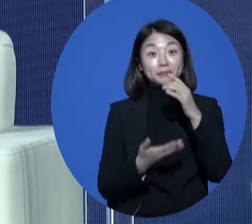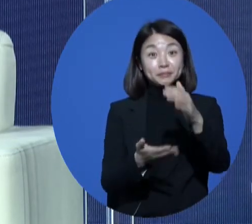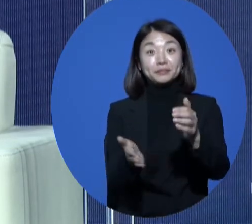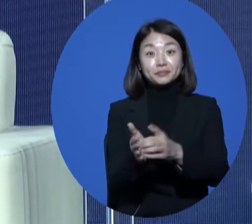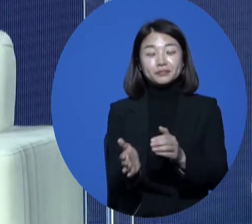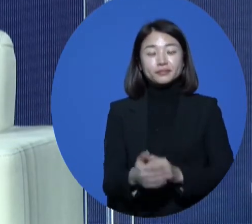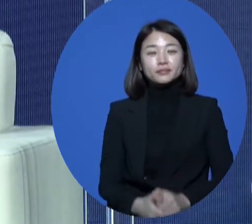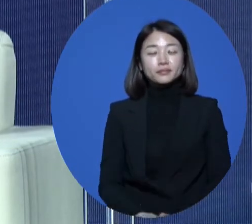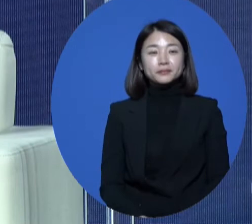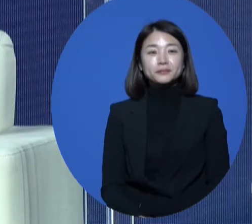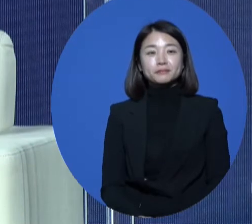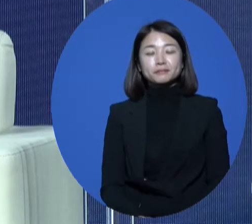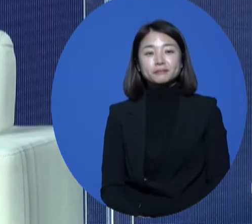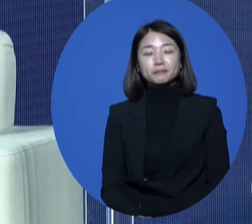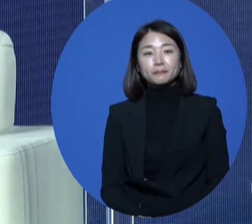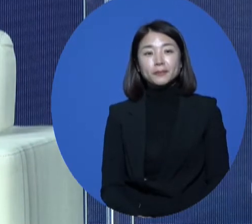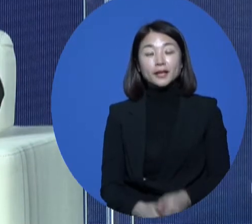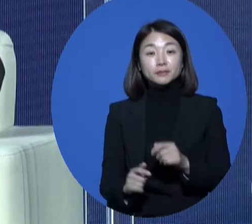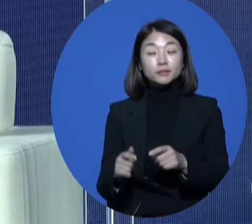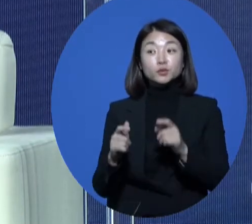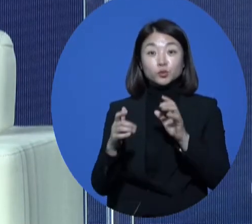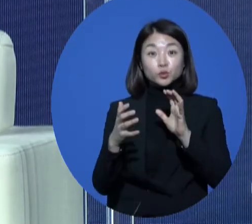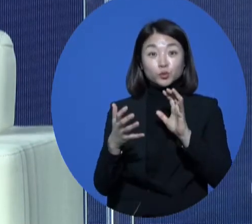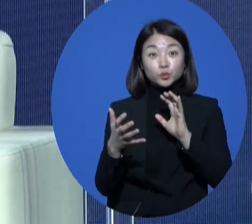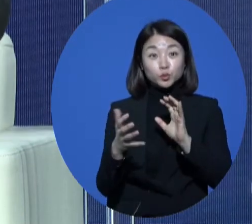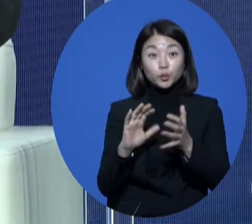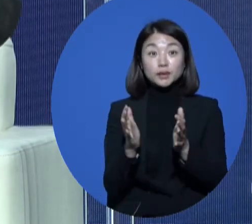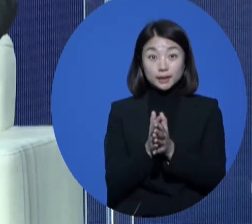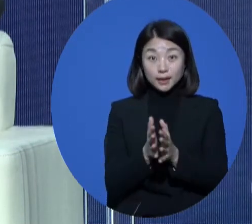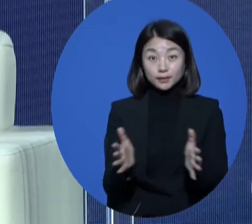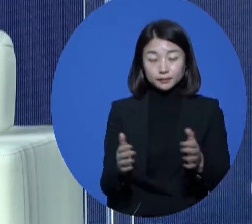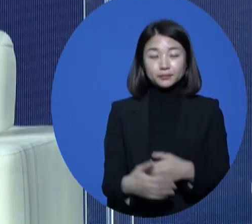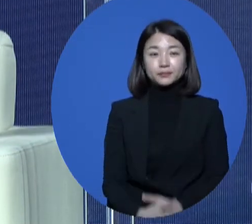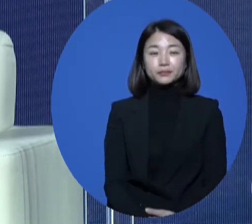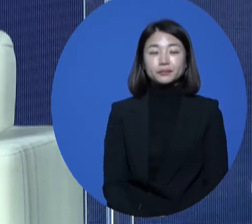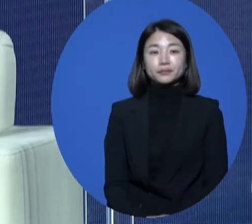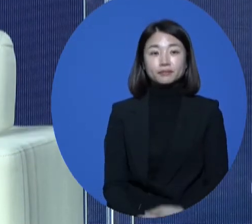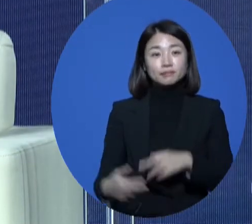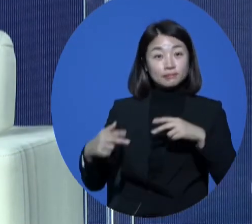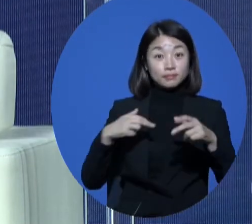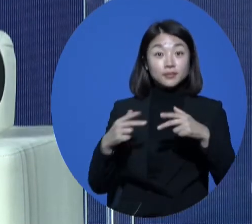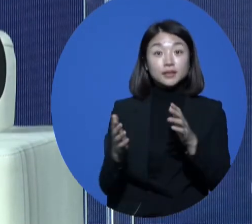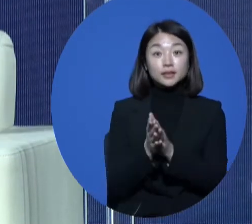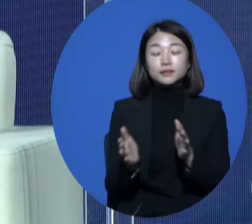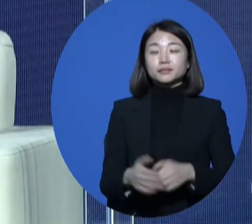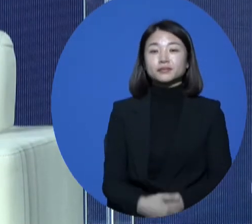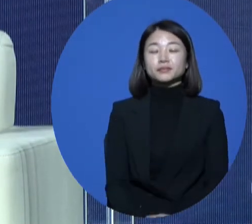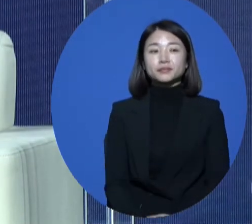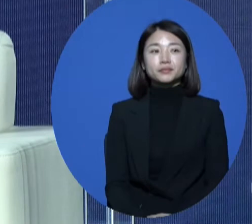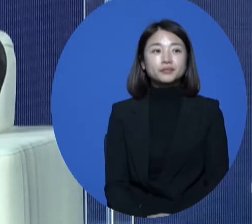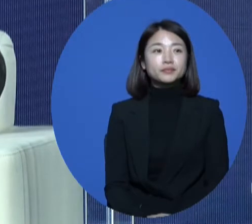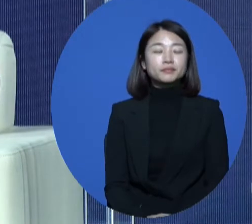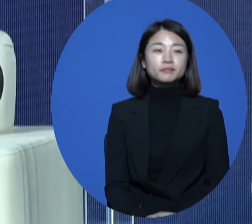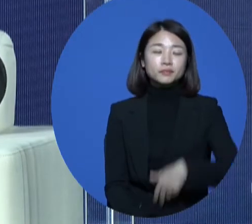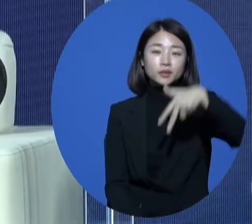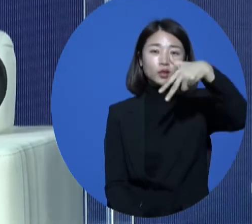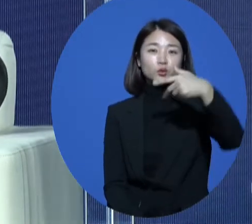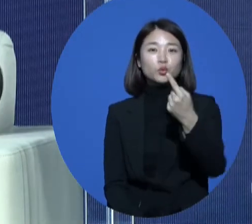해주셨습니다. 지금부터 그 이제 토론을 시작을 해주실 텐데요. 토론은 먼저 조민재